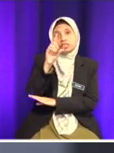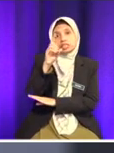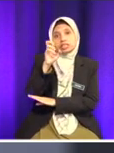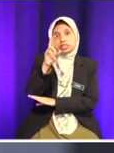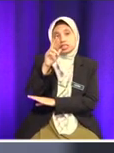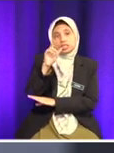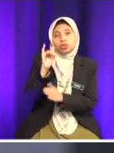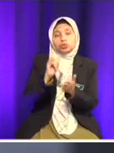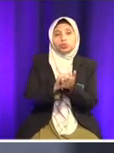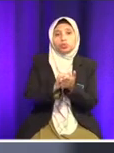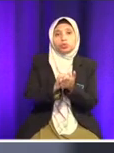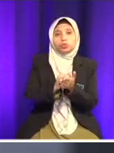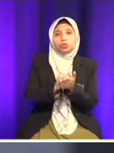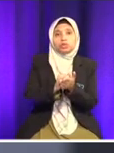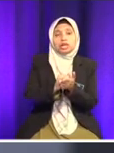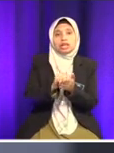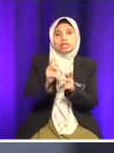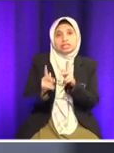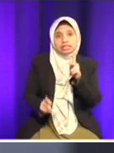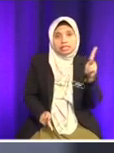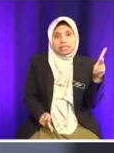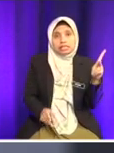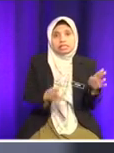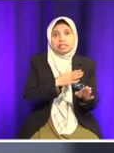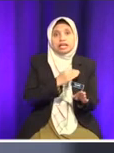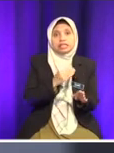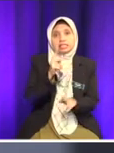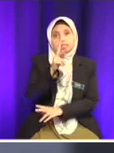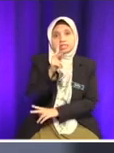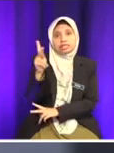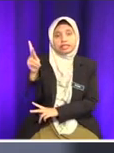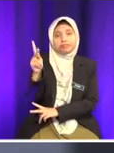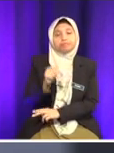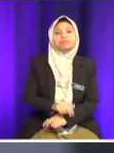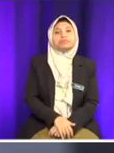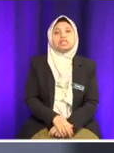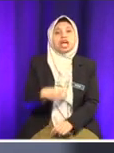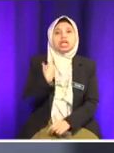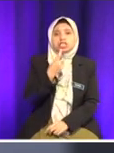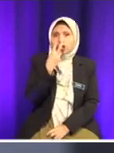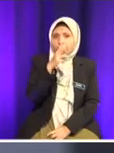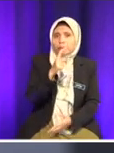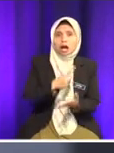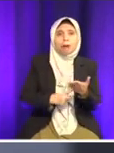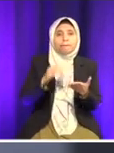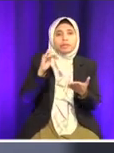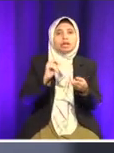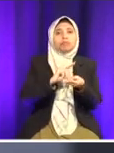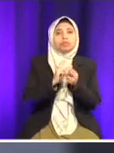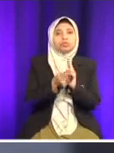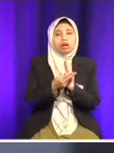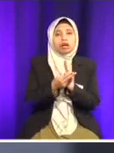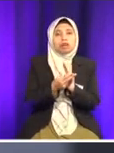boleh gerakkan ke kiri dan juga ke kanan kita nampak apa yang berubah